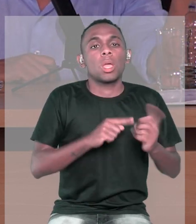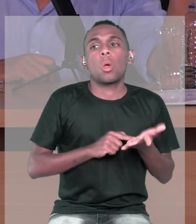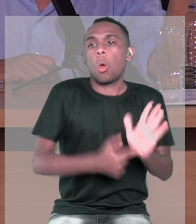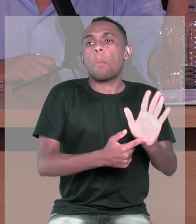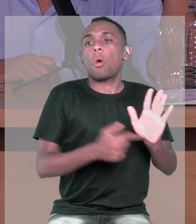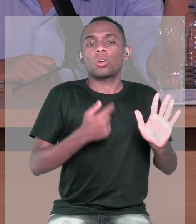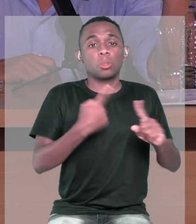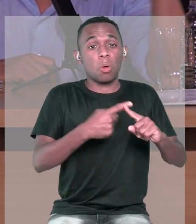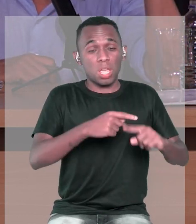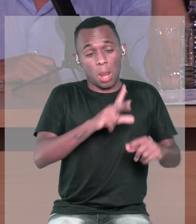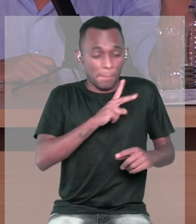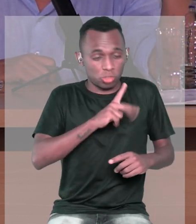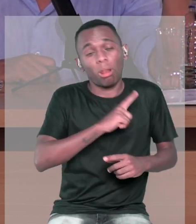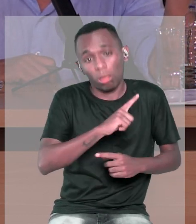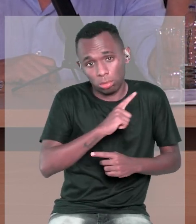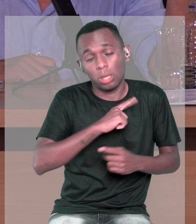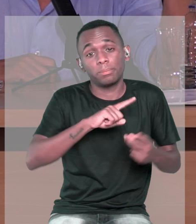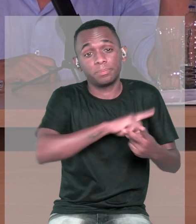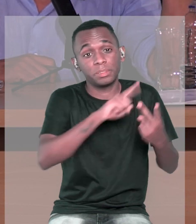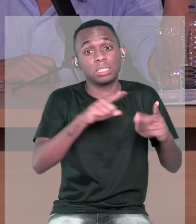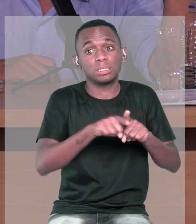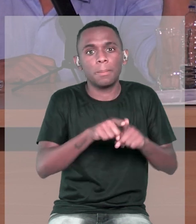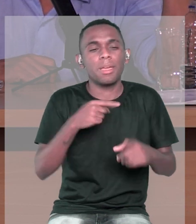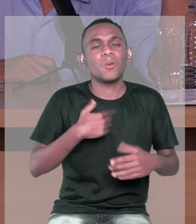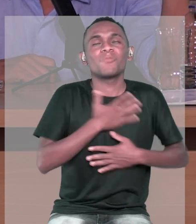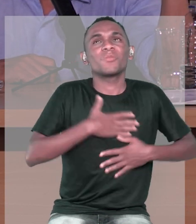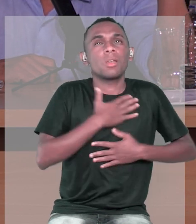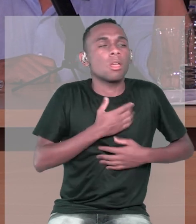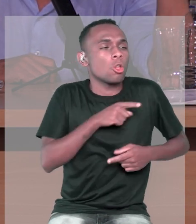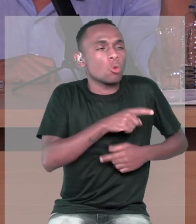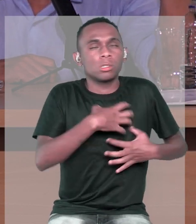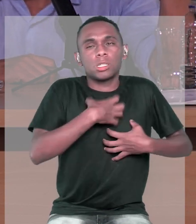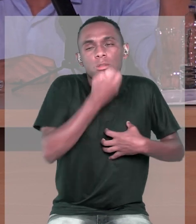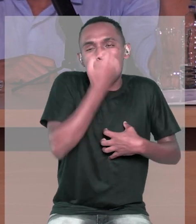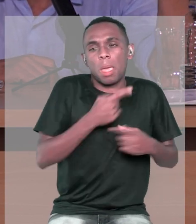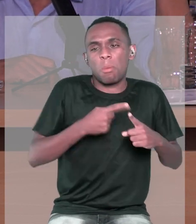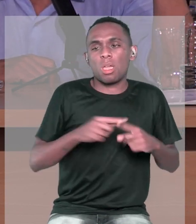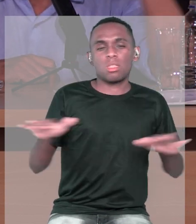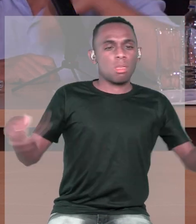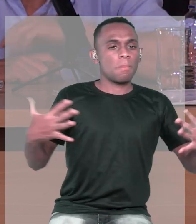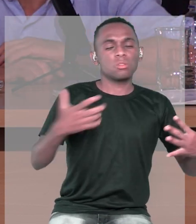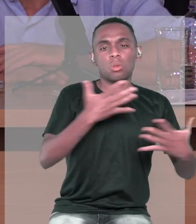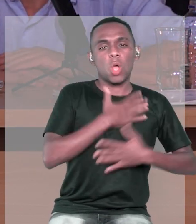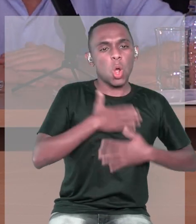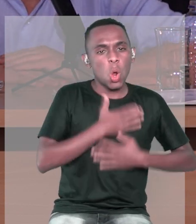de ter alguma coisa. Segundo, eu gozo porque o outro gostaria de ter o que eu tenho. E terceiro, eu gozo destruindo podendo